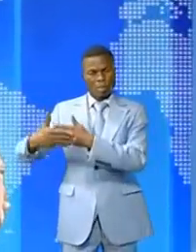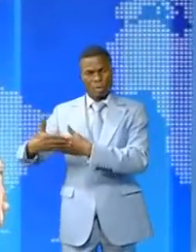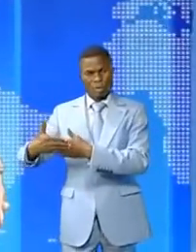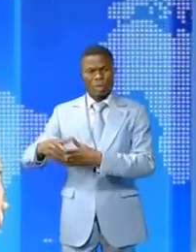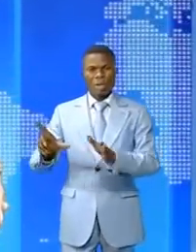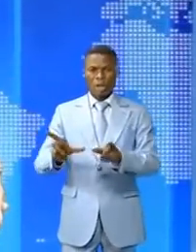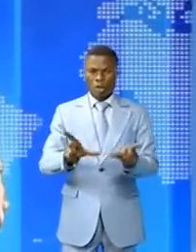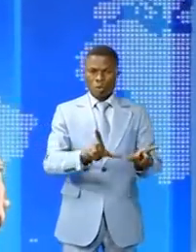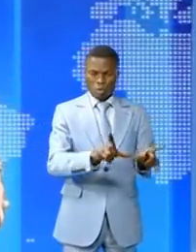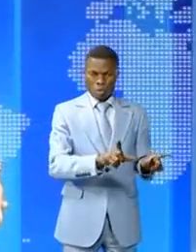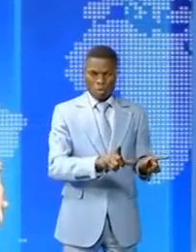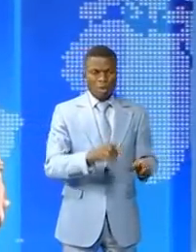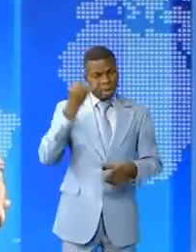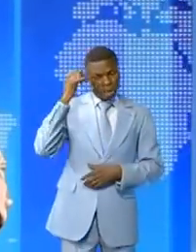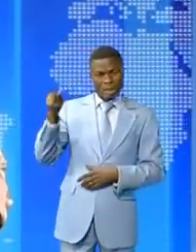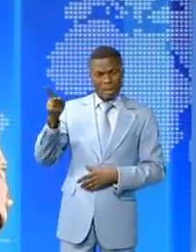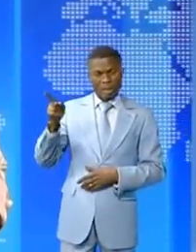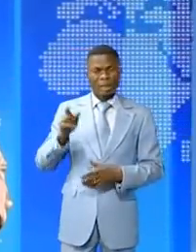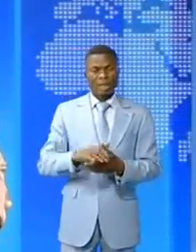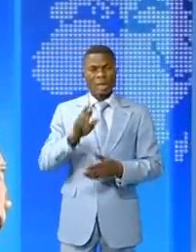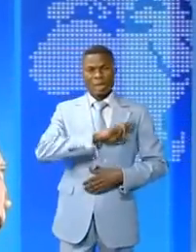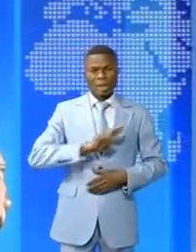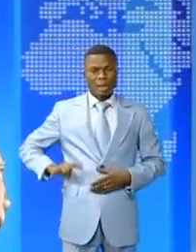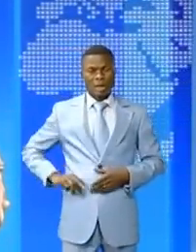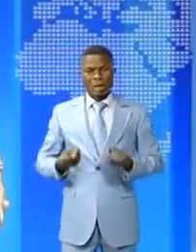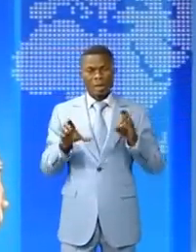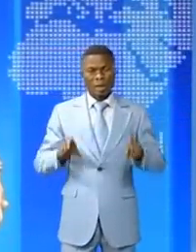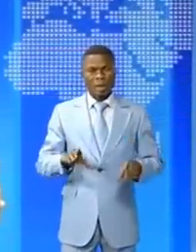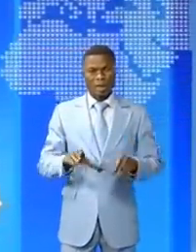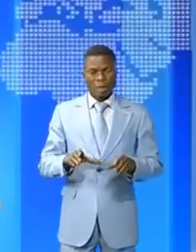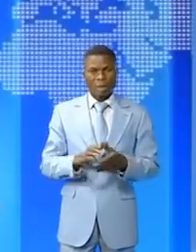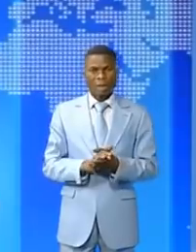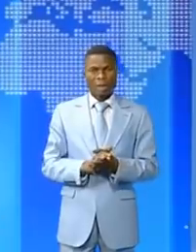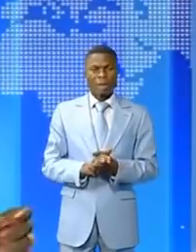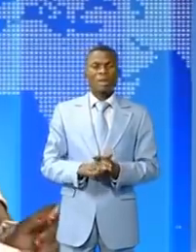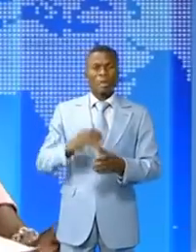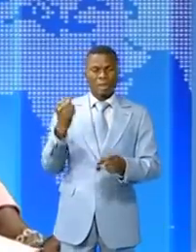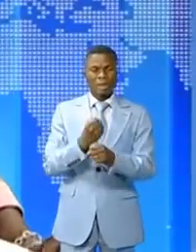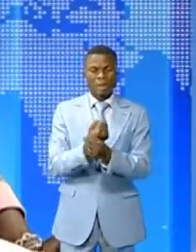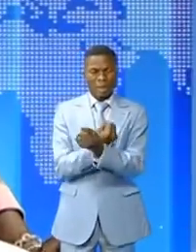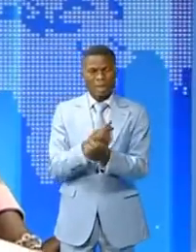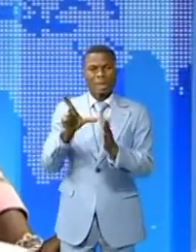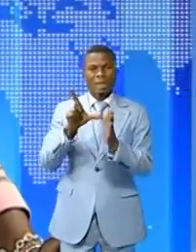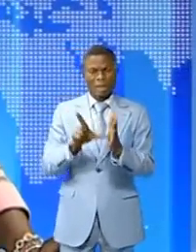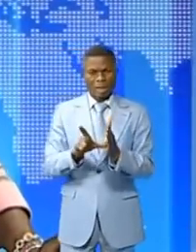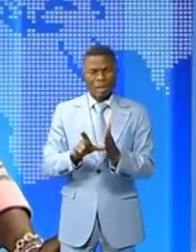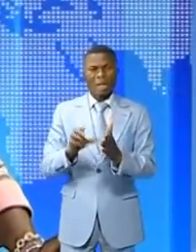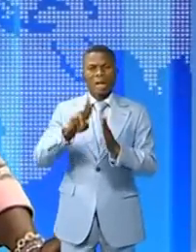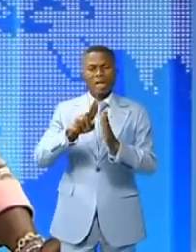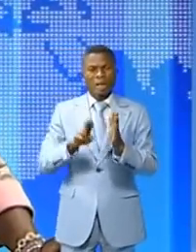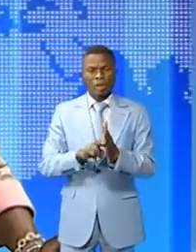du Lualaba. Selon elle, l'RDC a une seule arme, c'est le respect du code et du règlement